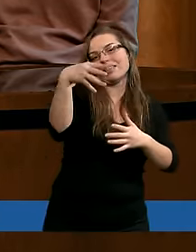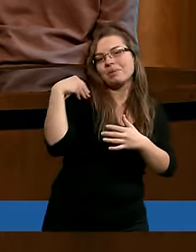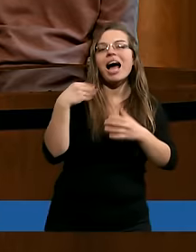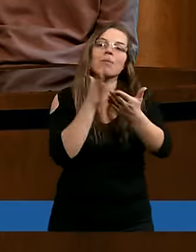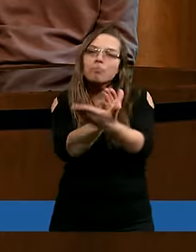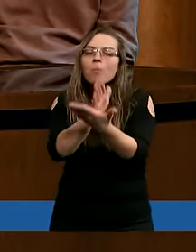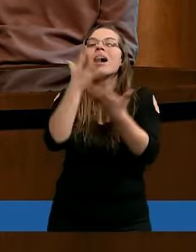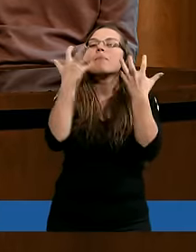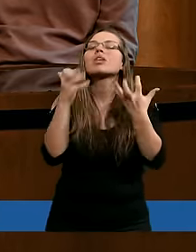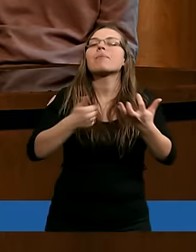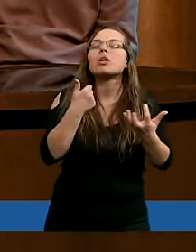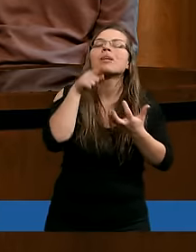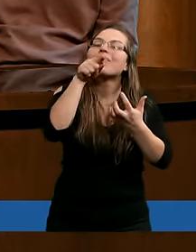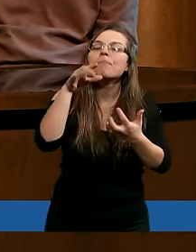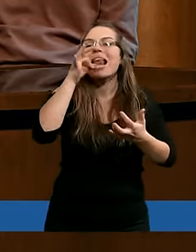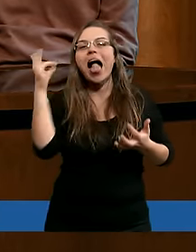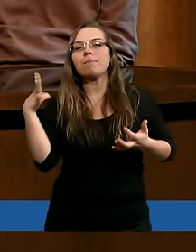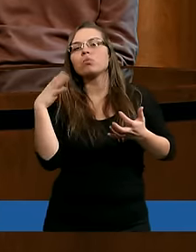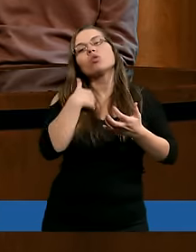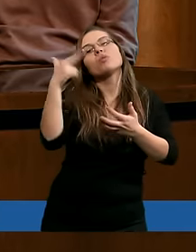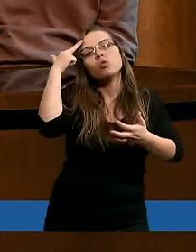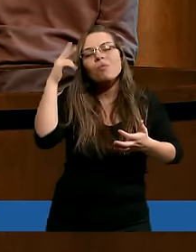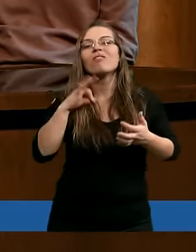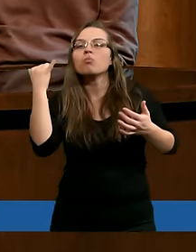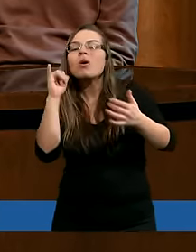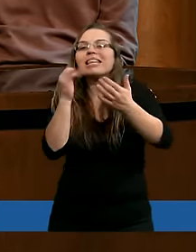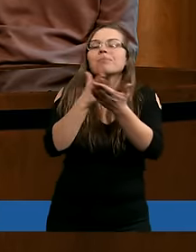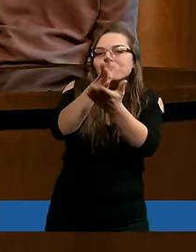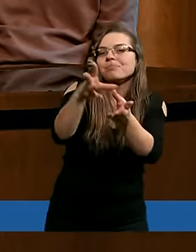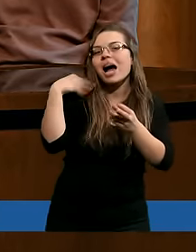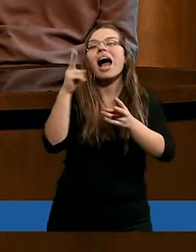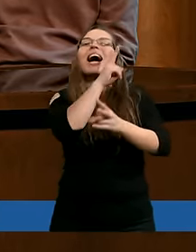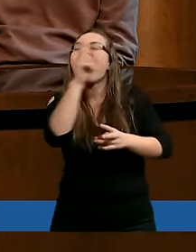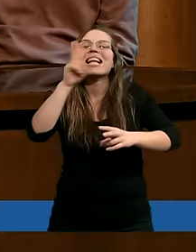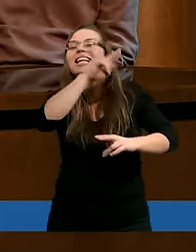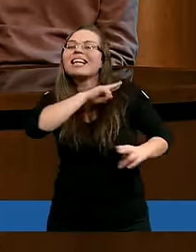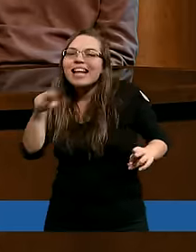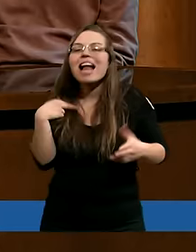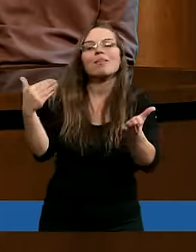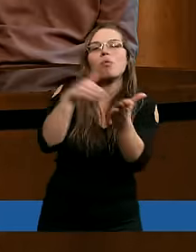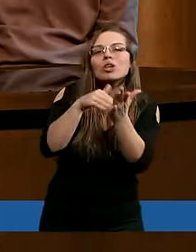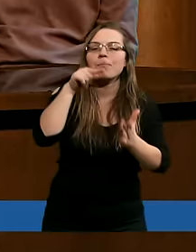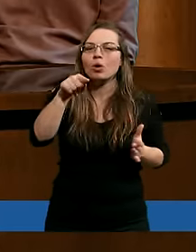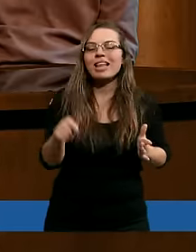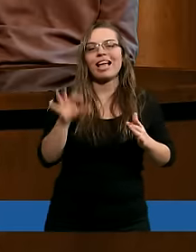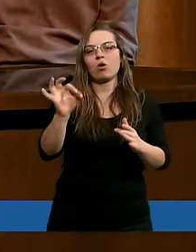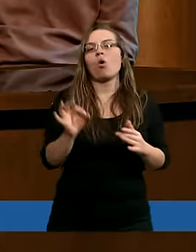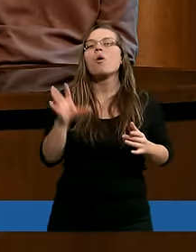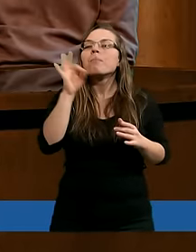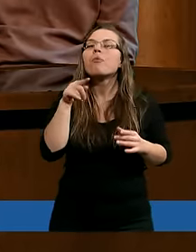chcemy, żeby było lepiej. I tak naprawdę to jest każdemu z nas potrzebne, bo do